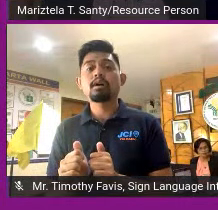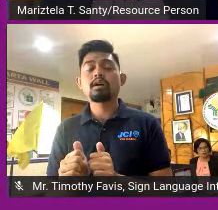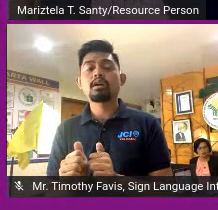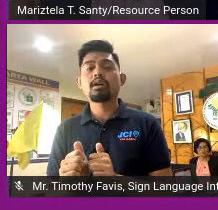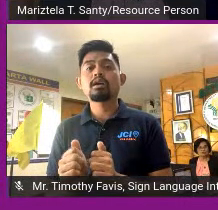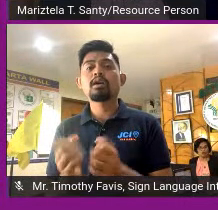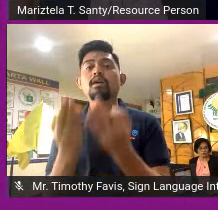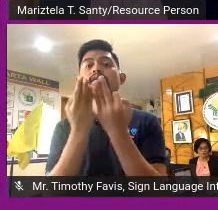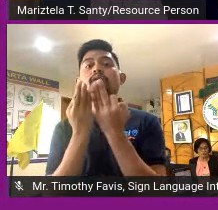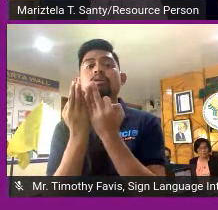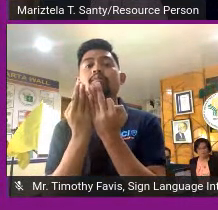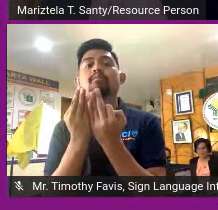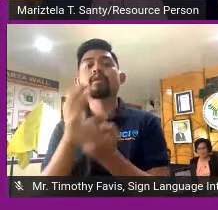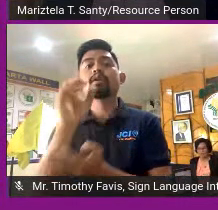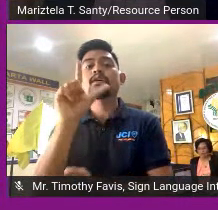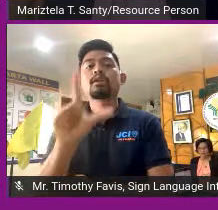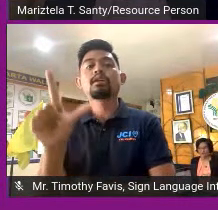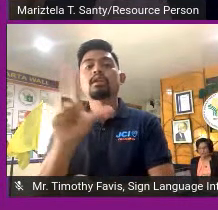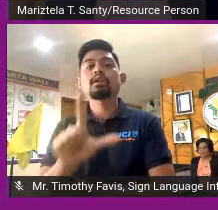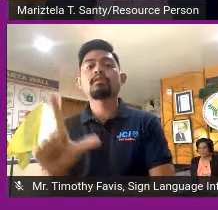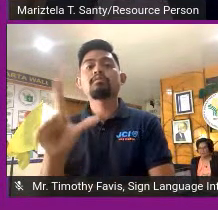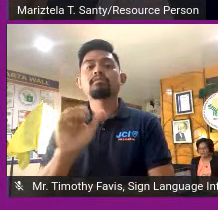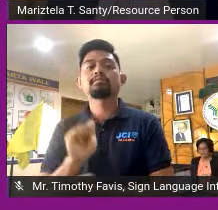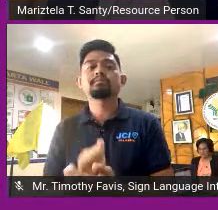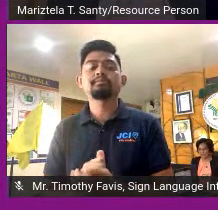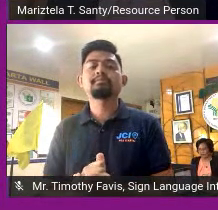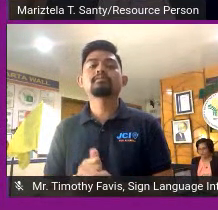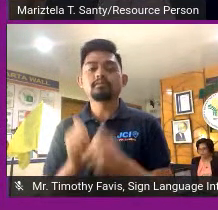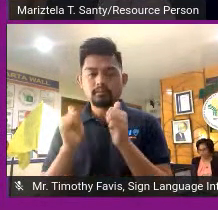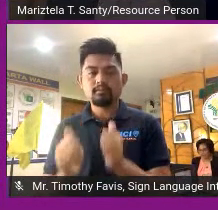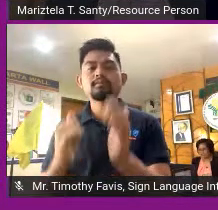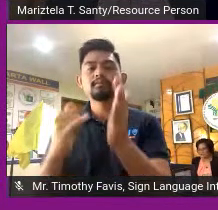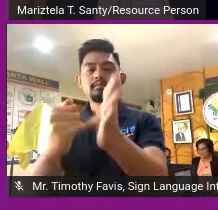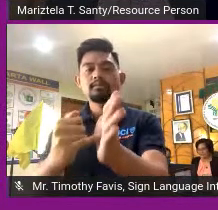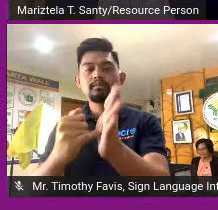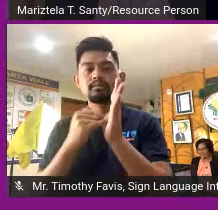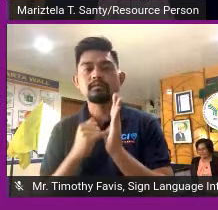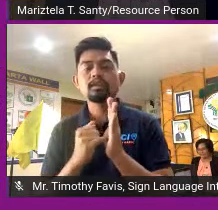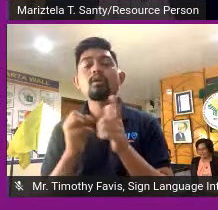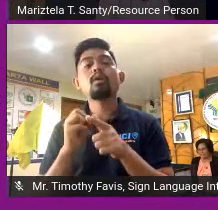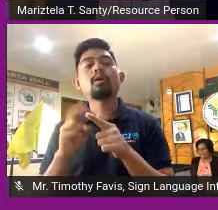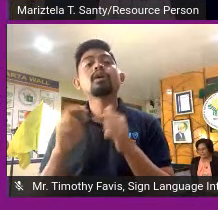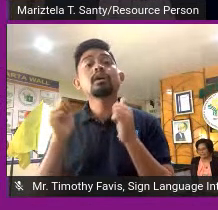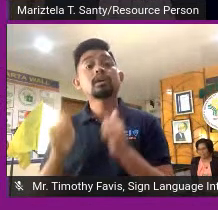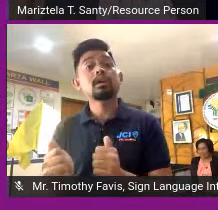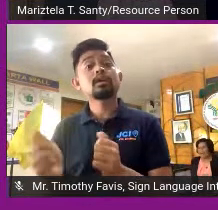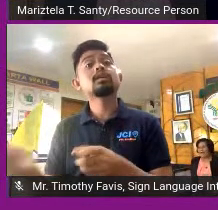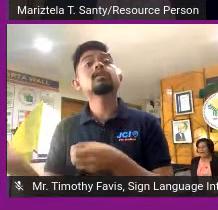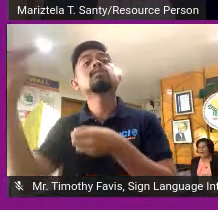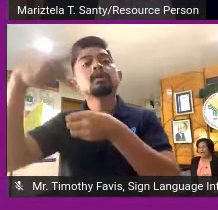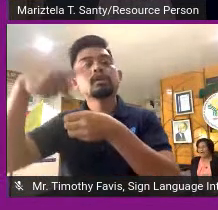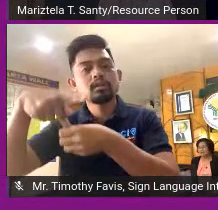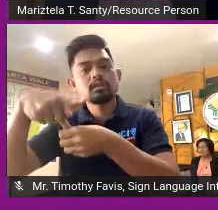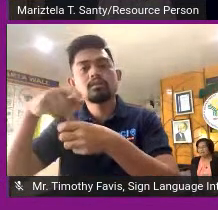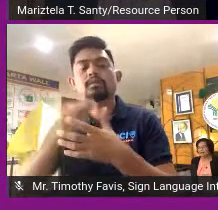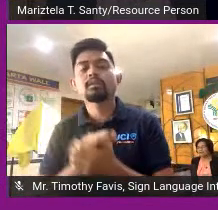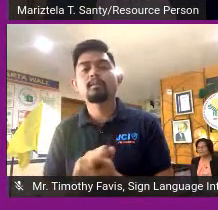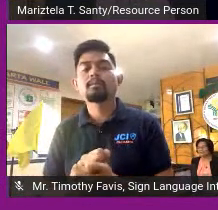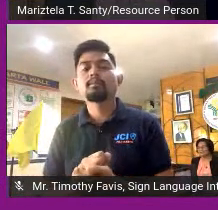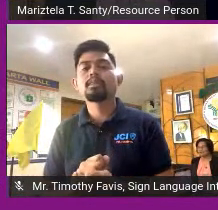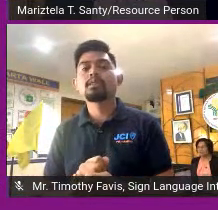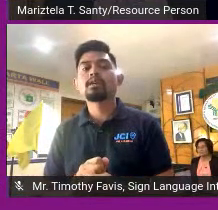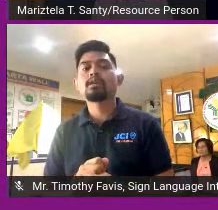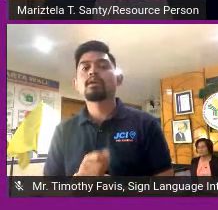PCW on SOG. So we can invite or at least you can attend. May